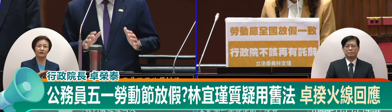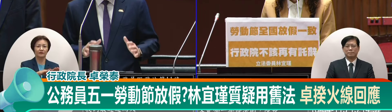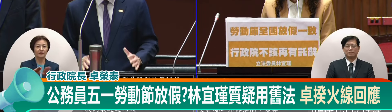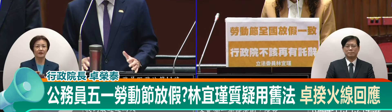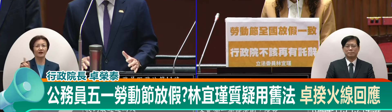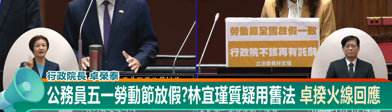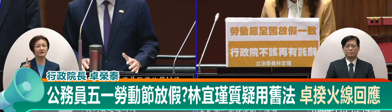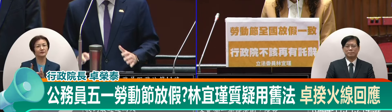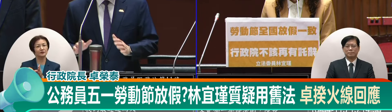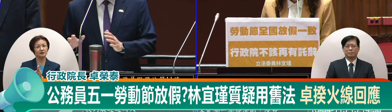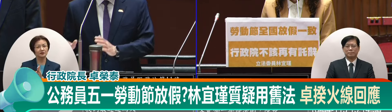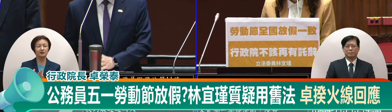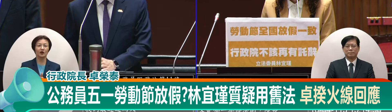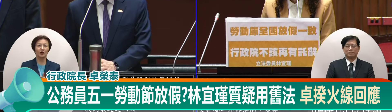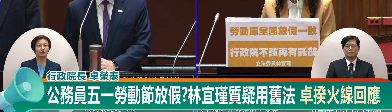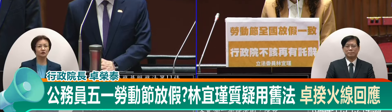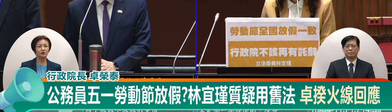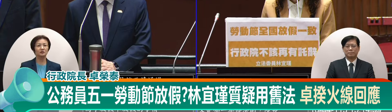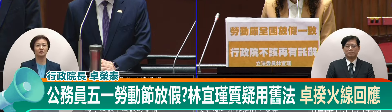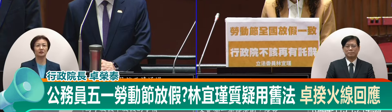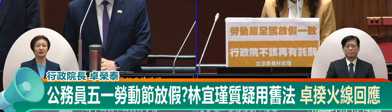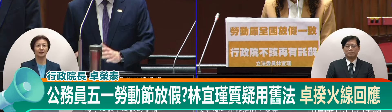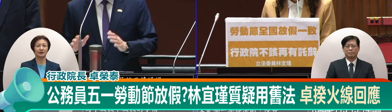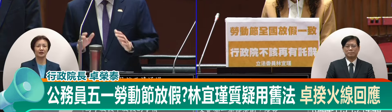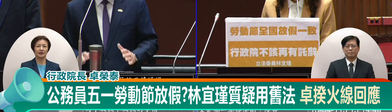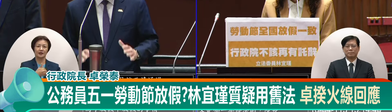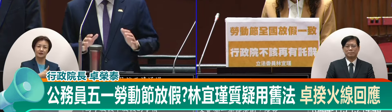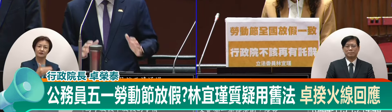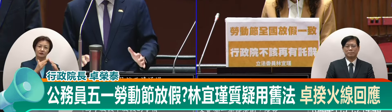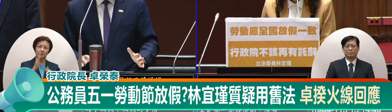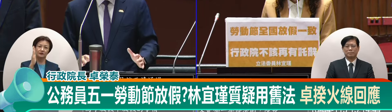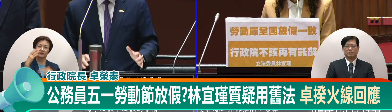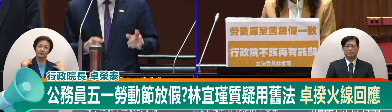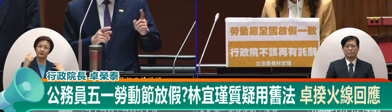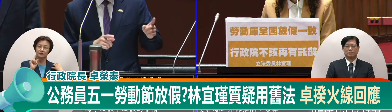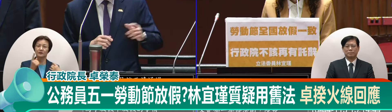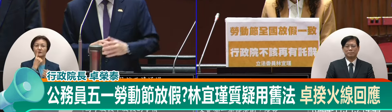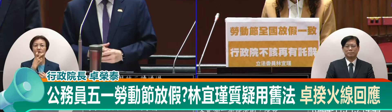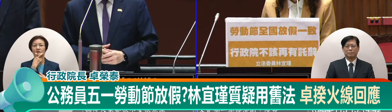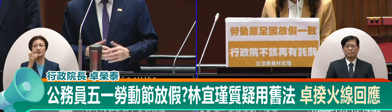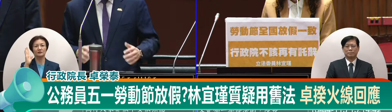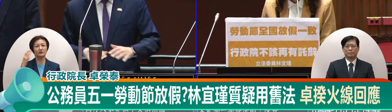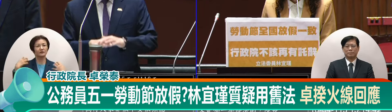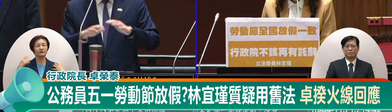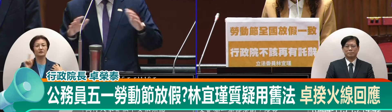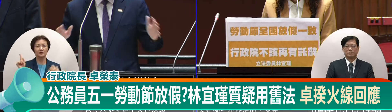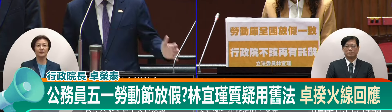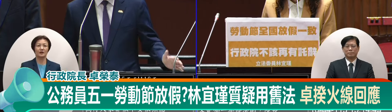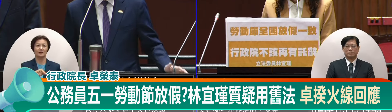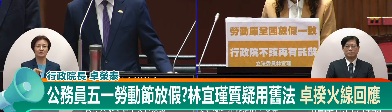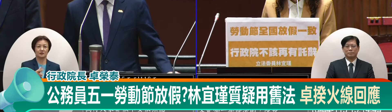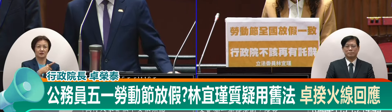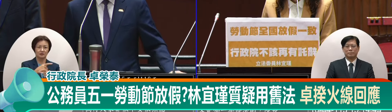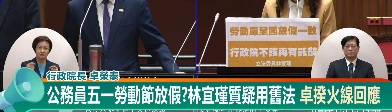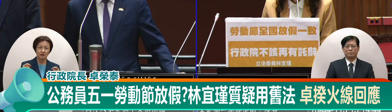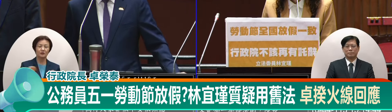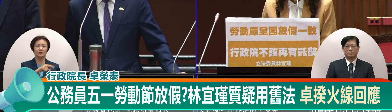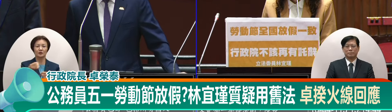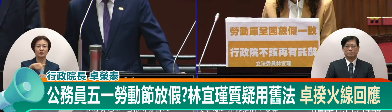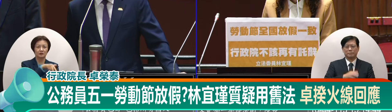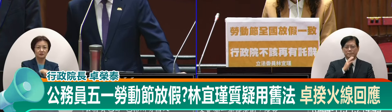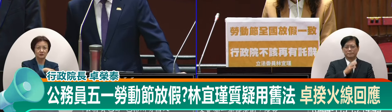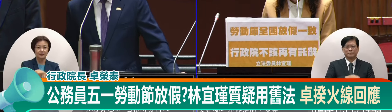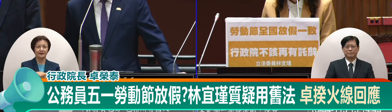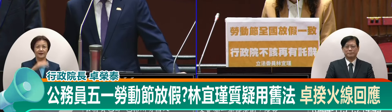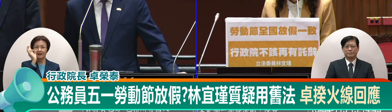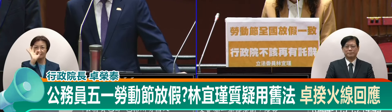由怎么样来决定，地方该负担于地方的责任，中央会来协助。那这件事情我想我们就统一来看看规划，将来朝一